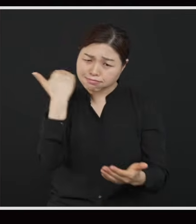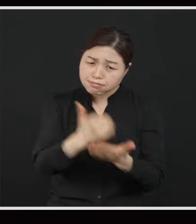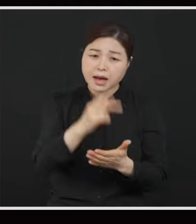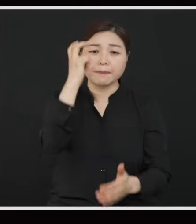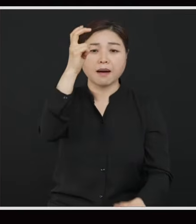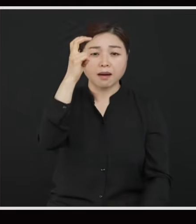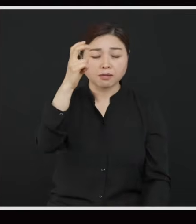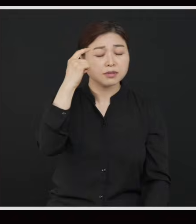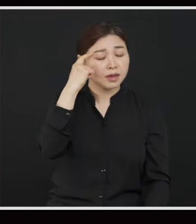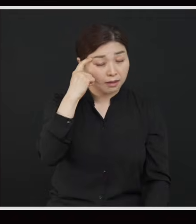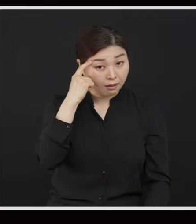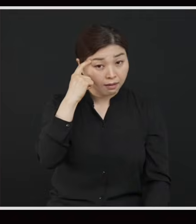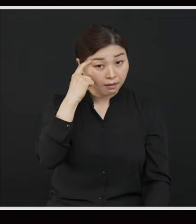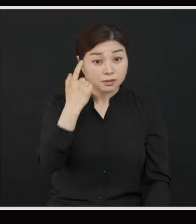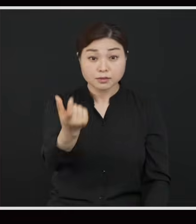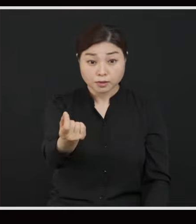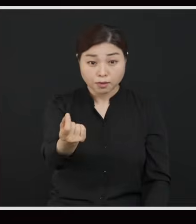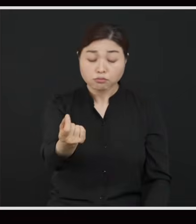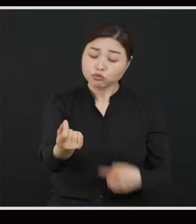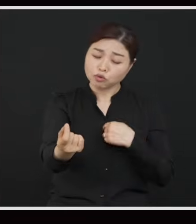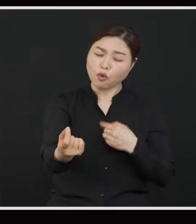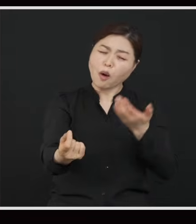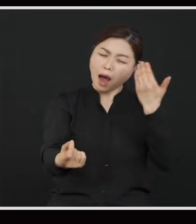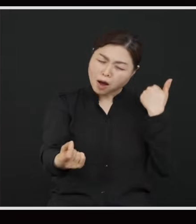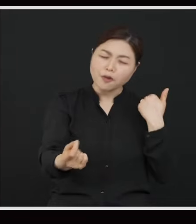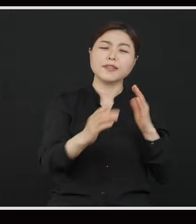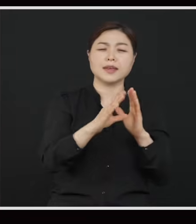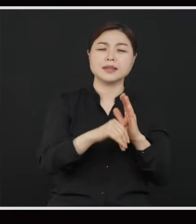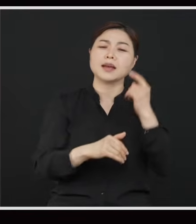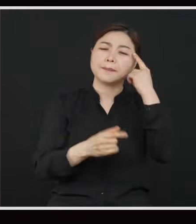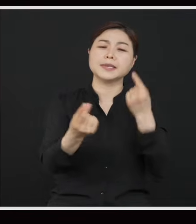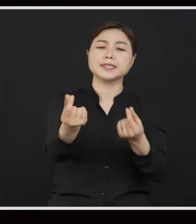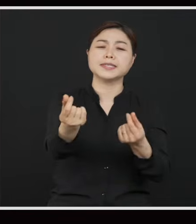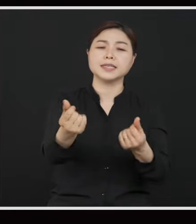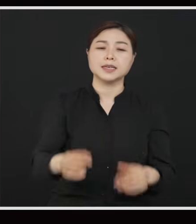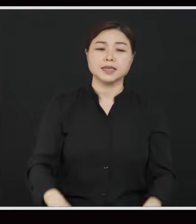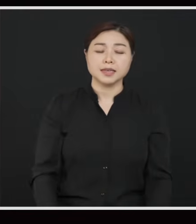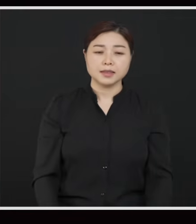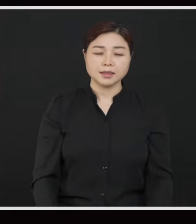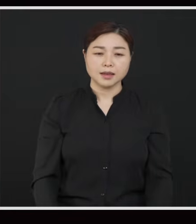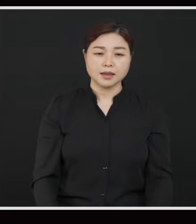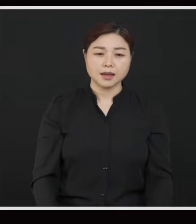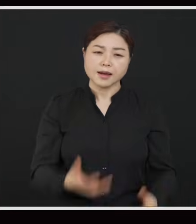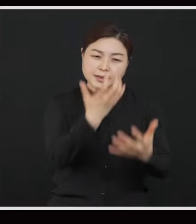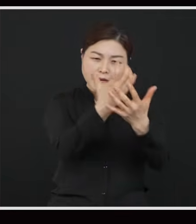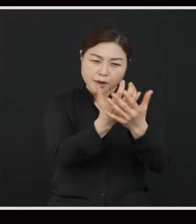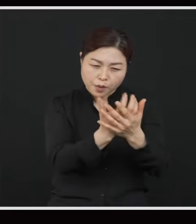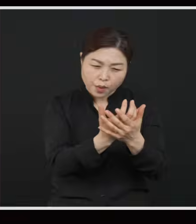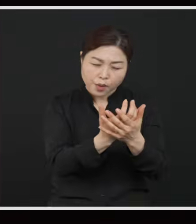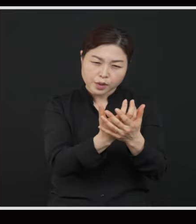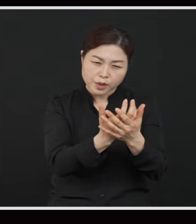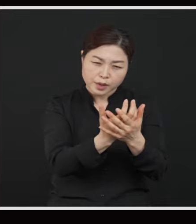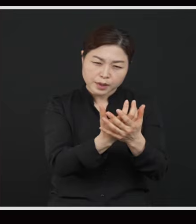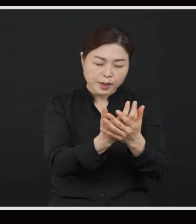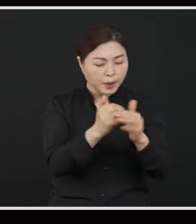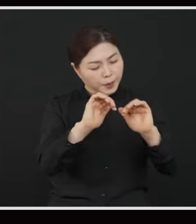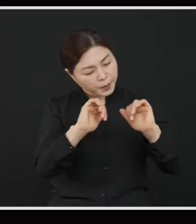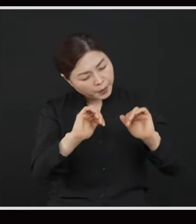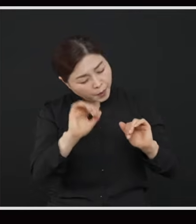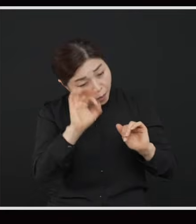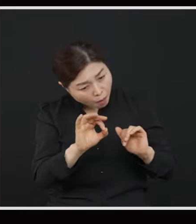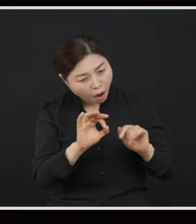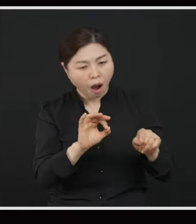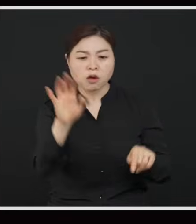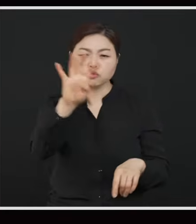아니냐, 그렇게 생각을 할 수도 있죠. 저도 그렇게 옛날에 생각을 했었는데 자세히 자료를 들여다보면 아닙니다.